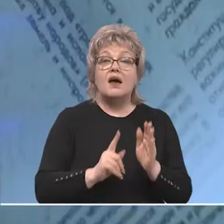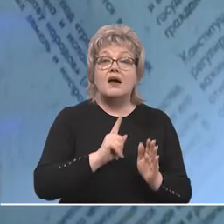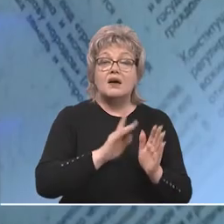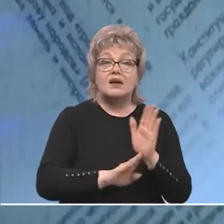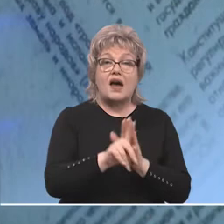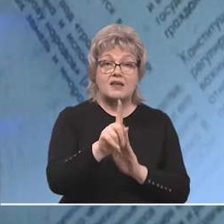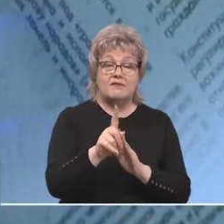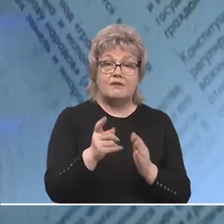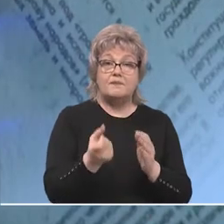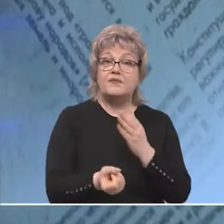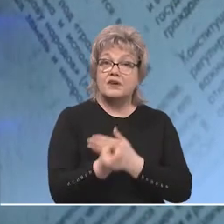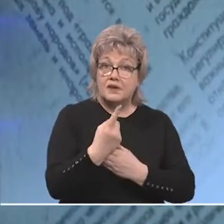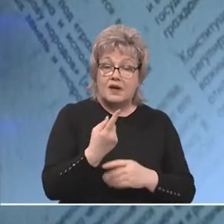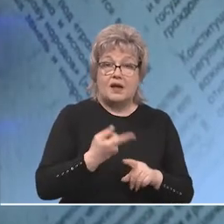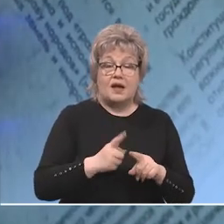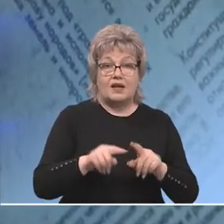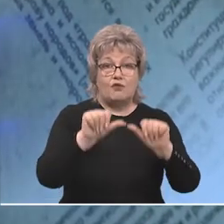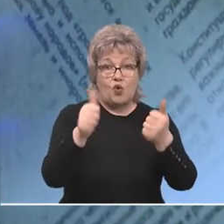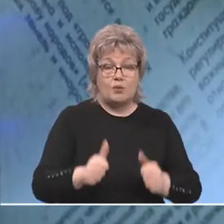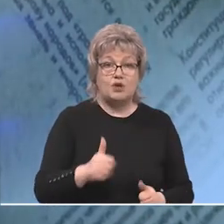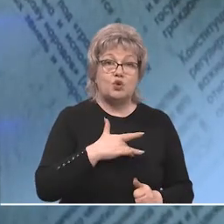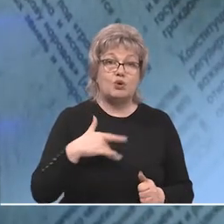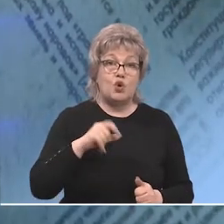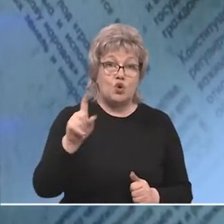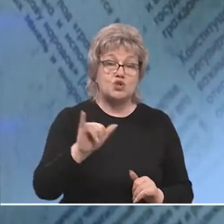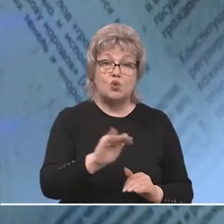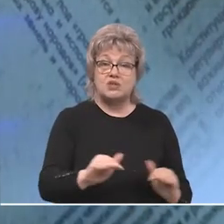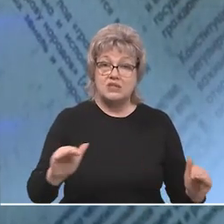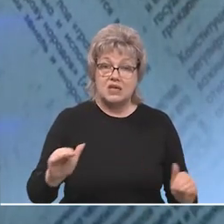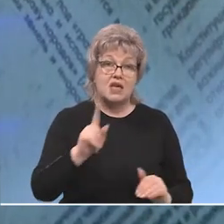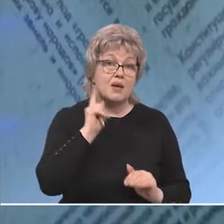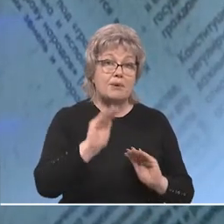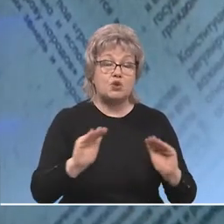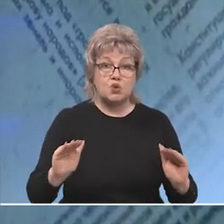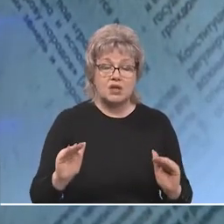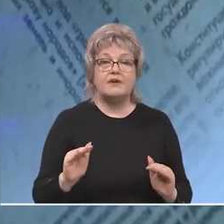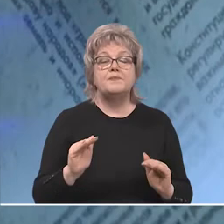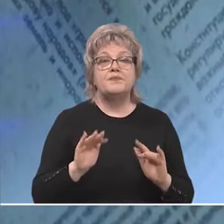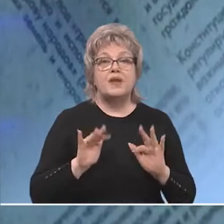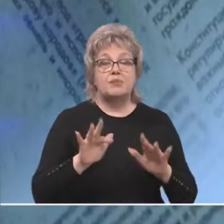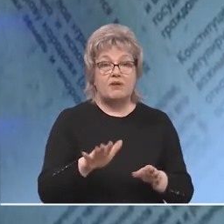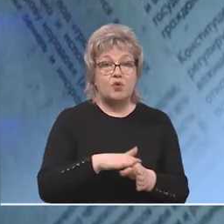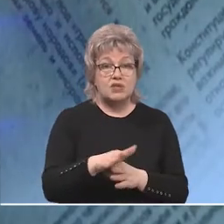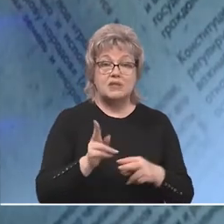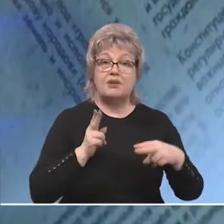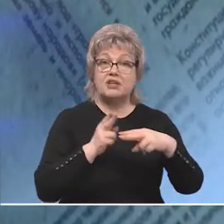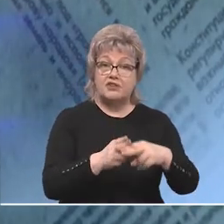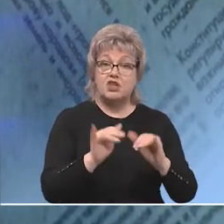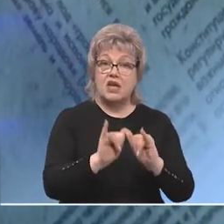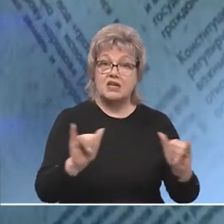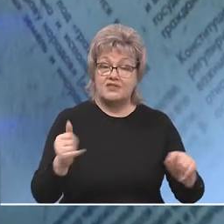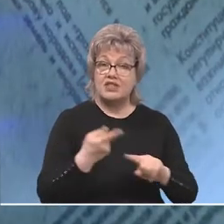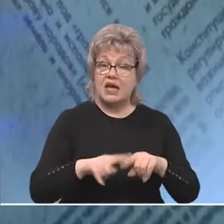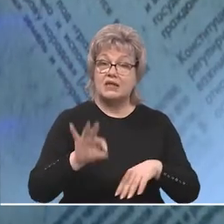выявления начальных и локальных форм туберкулеза у детей и подростков, и проводится для предотвращения развития